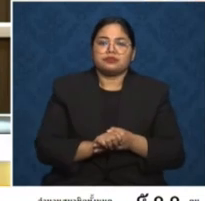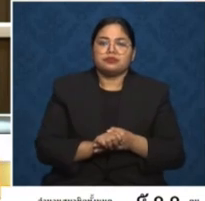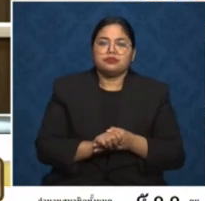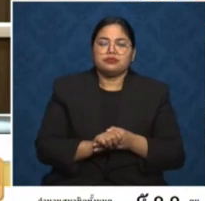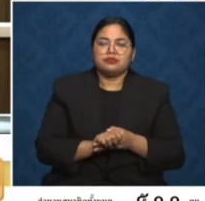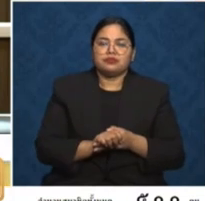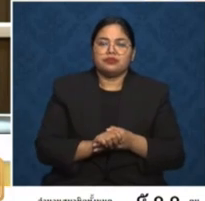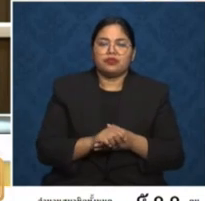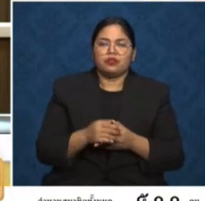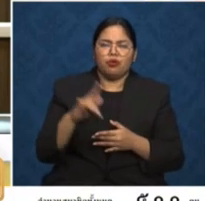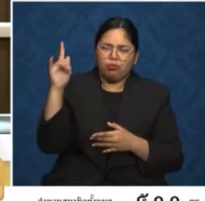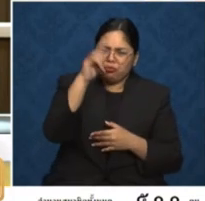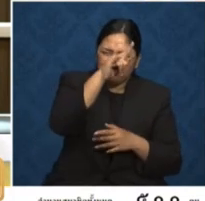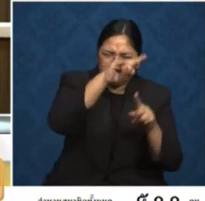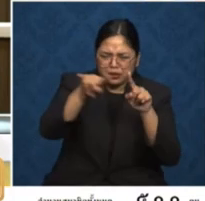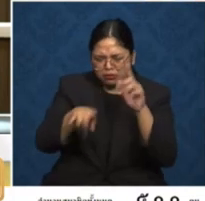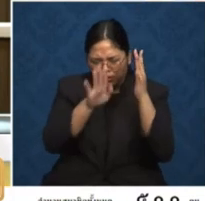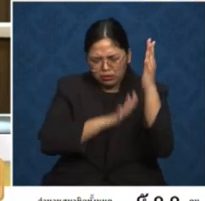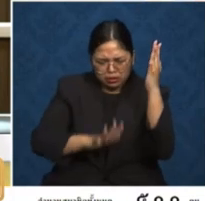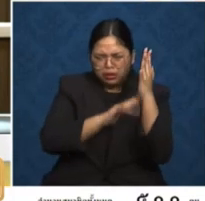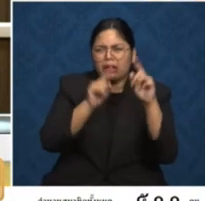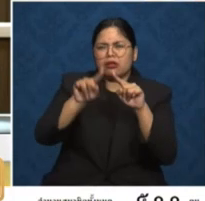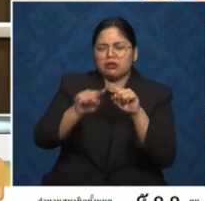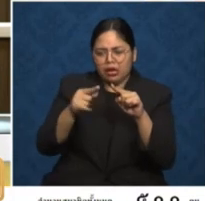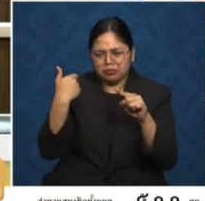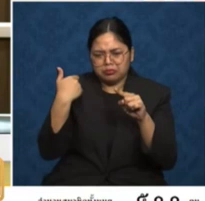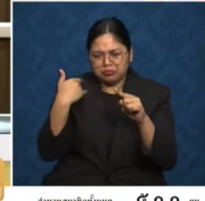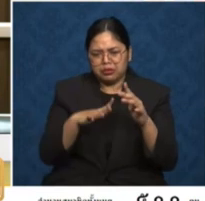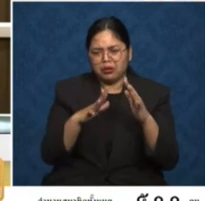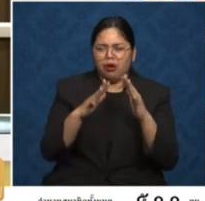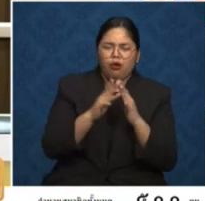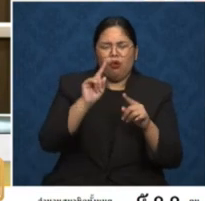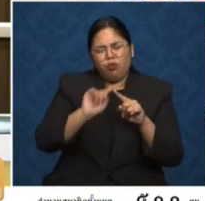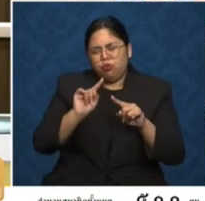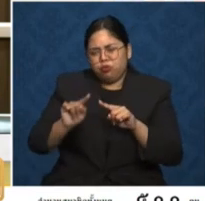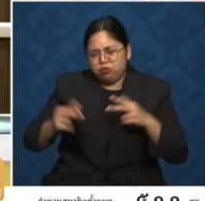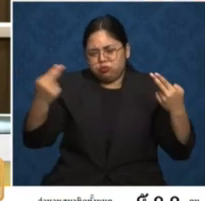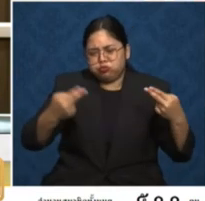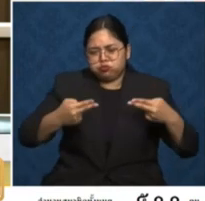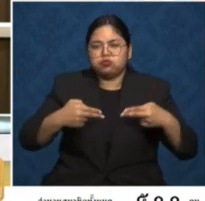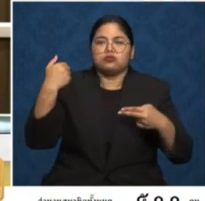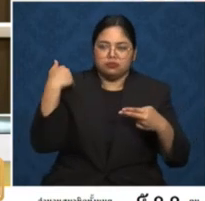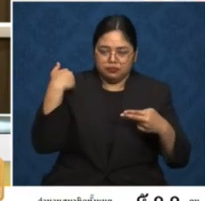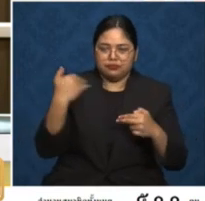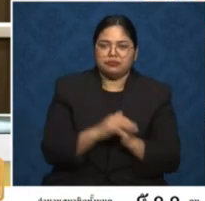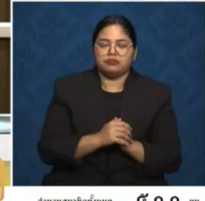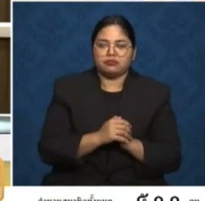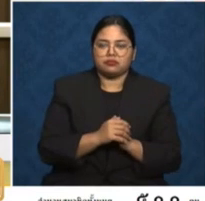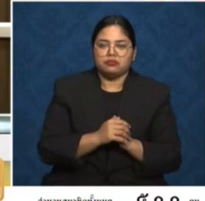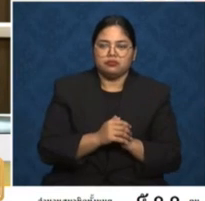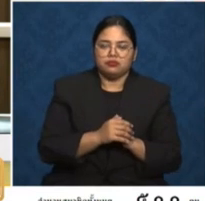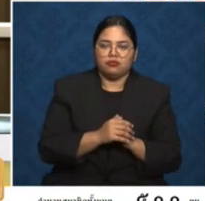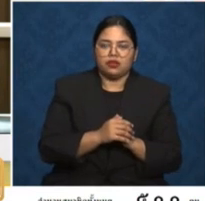รภูมิในประเทศไทยร่มเกล้าก็ดีช่องบกก็ดีเขาคอก็ดีสมรภูมิโพพานก็ดีเขาเหล่านี้ห